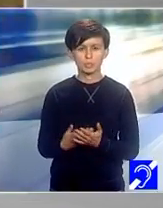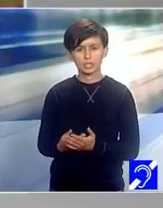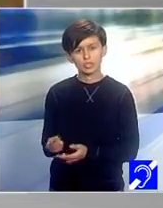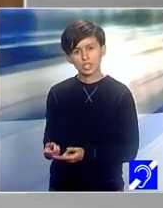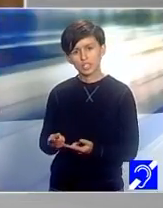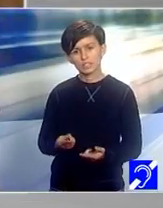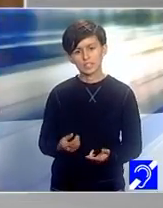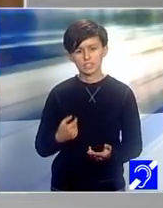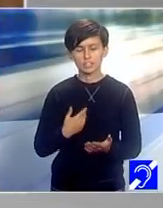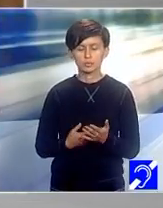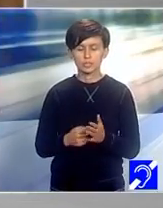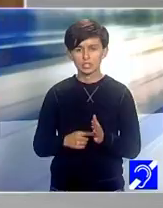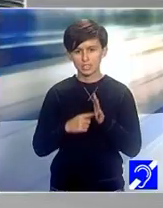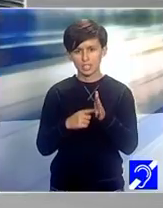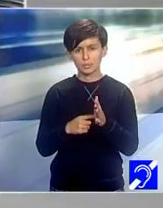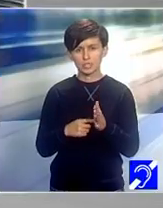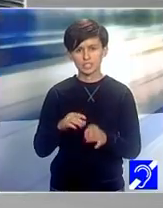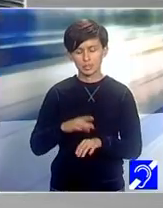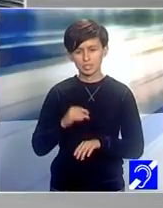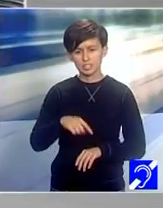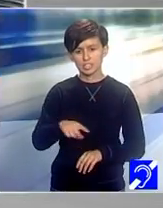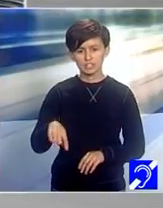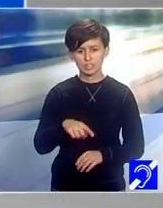prezentă și de a prezenta inițiativa noastră. Cu mult drag!